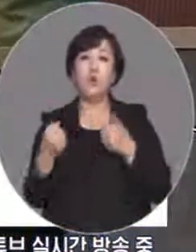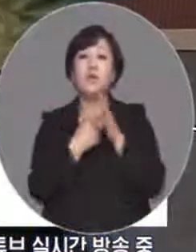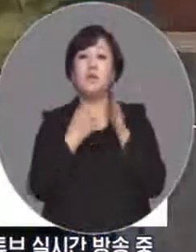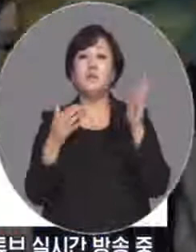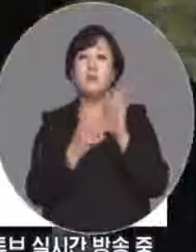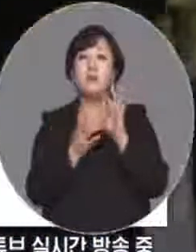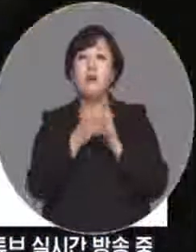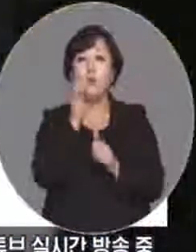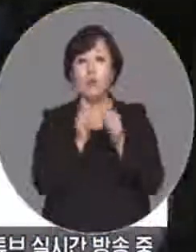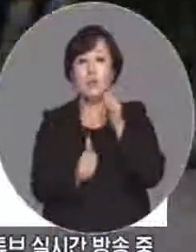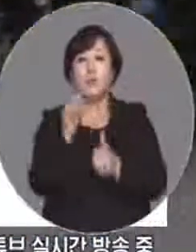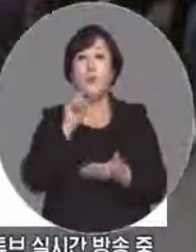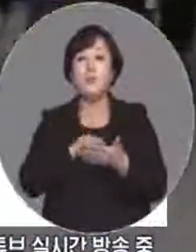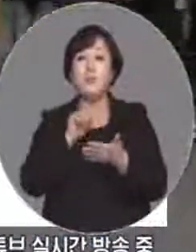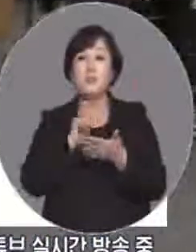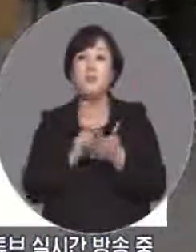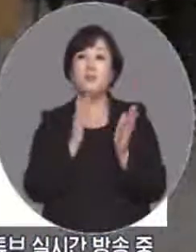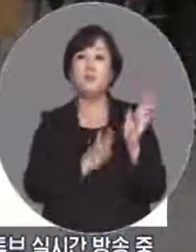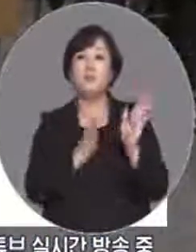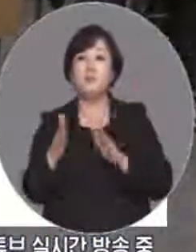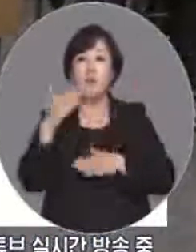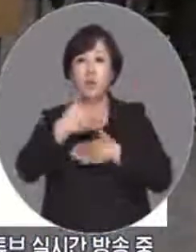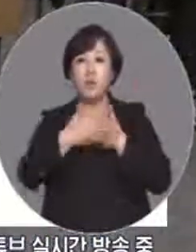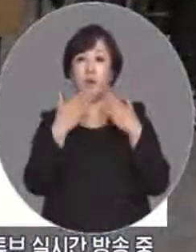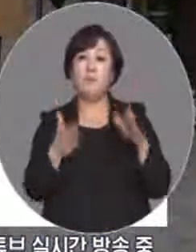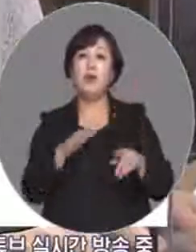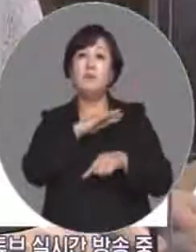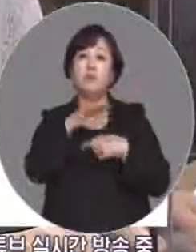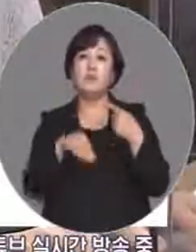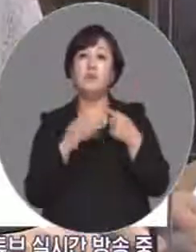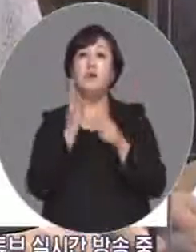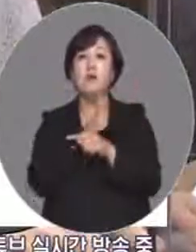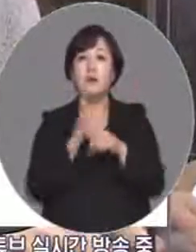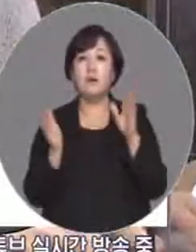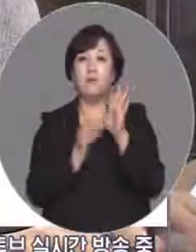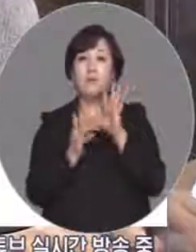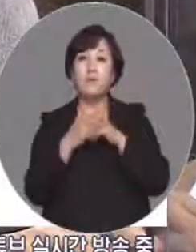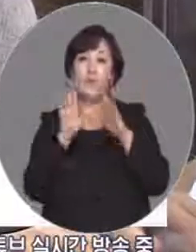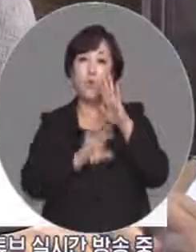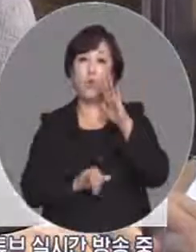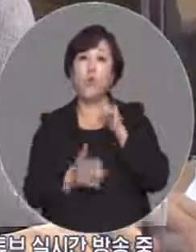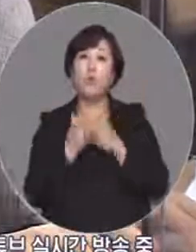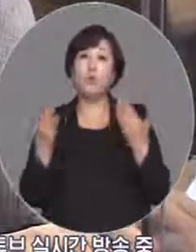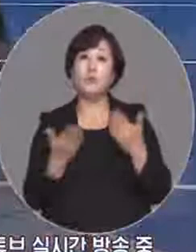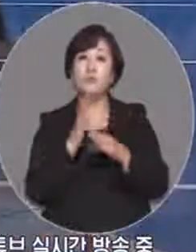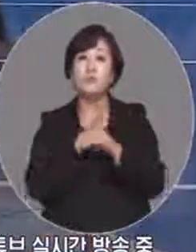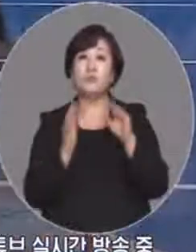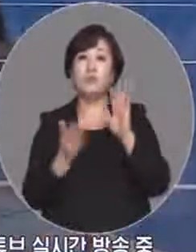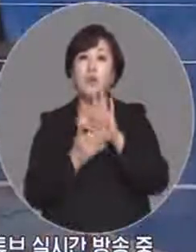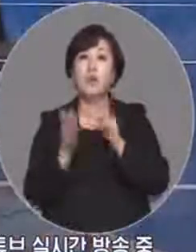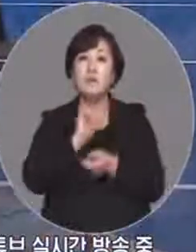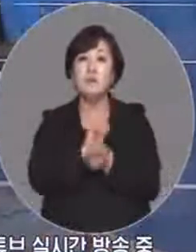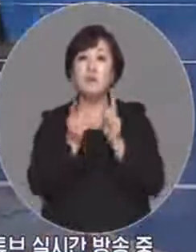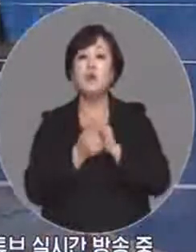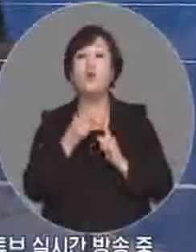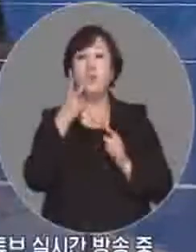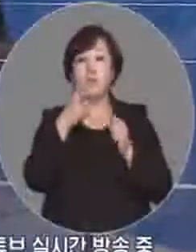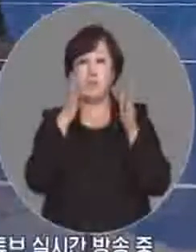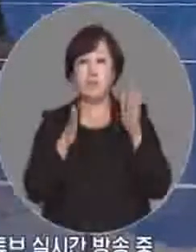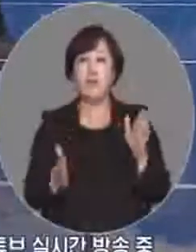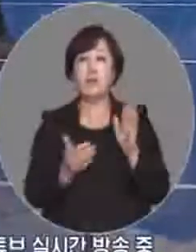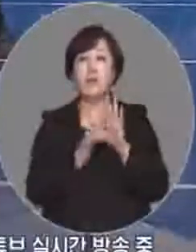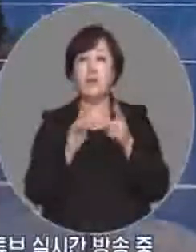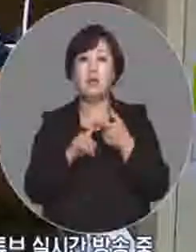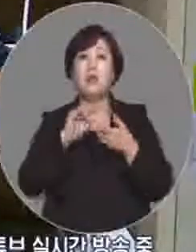수능 특별 방역 비상대책반을 가동합니다. 울산시는 또 공공부문의 경우 사회적 거리두기 2단계